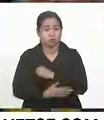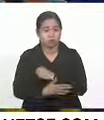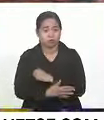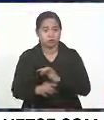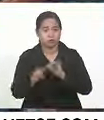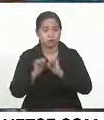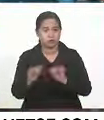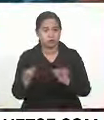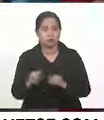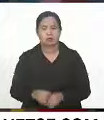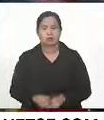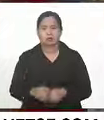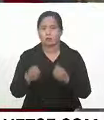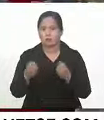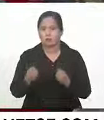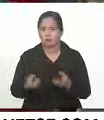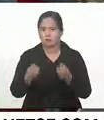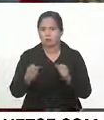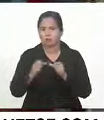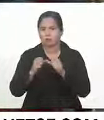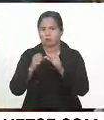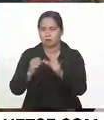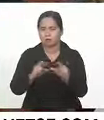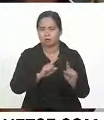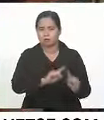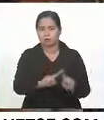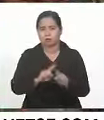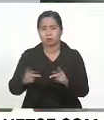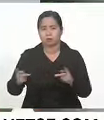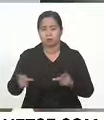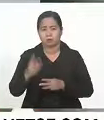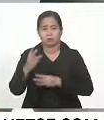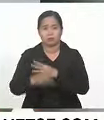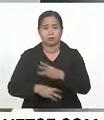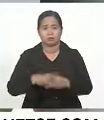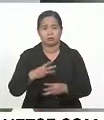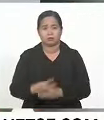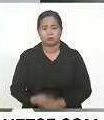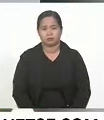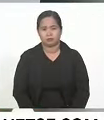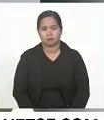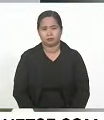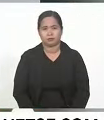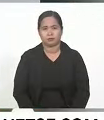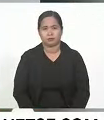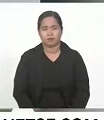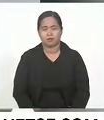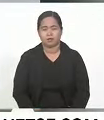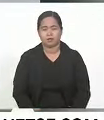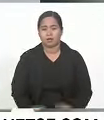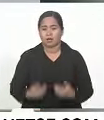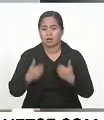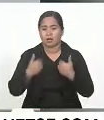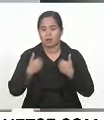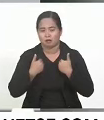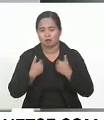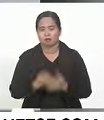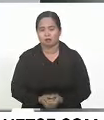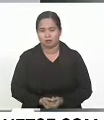lamang sa rehiyon, ngunit pati na sa ibang panig ng mundo. Al 80% de